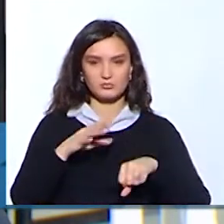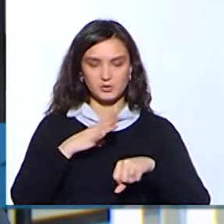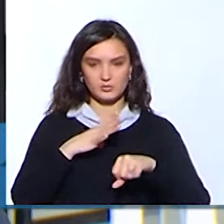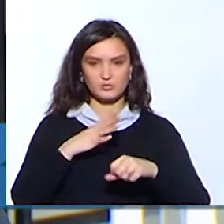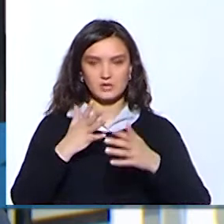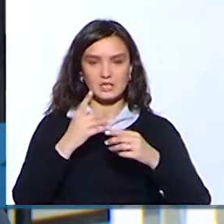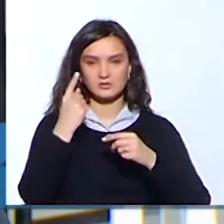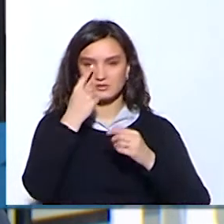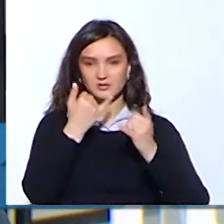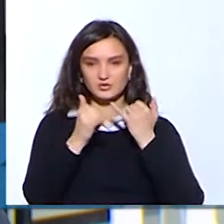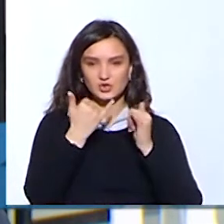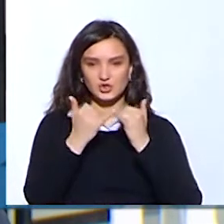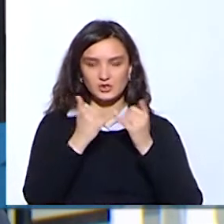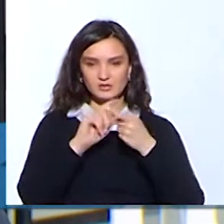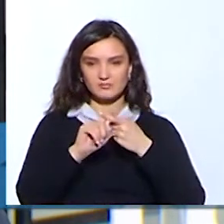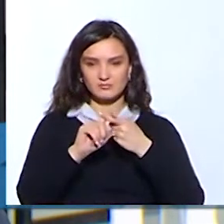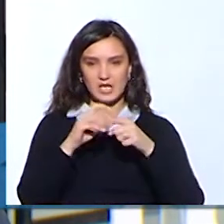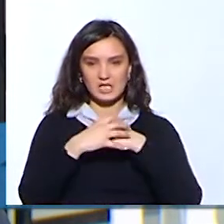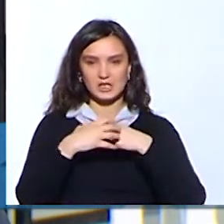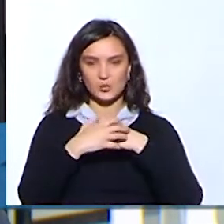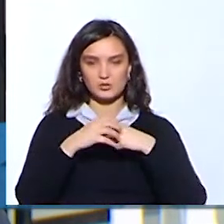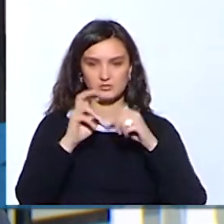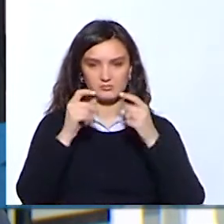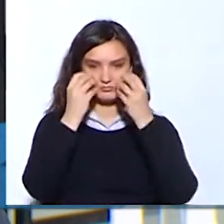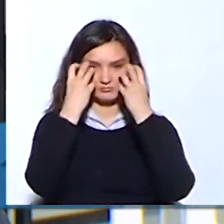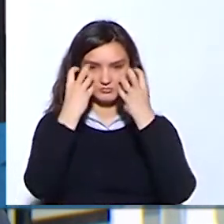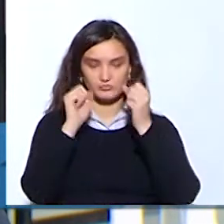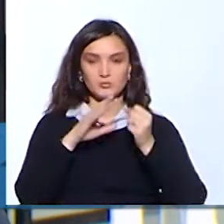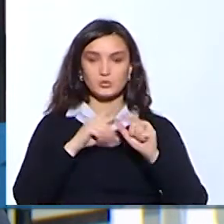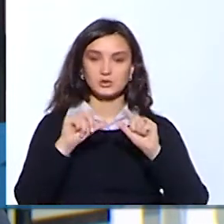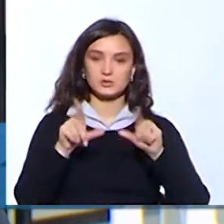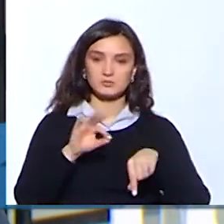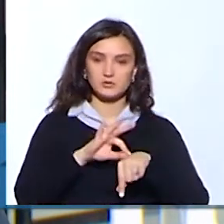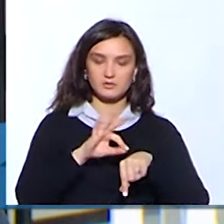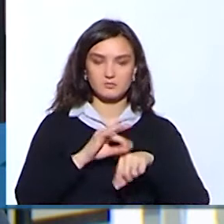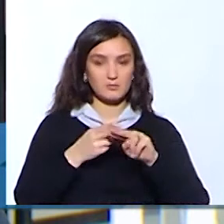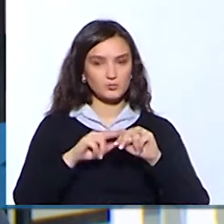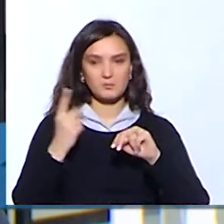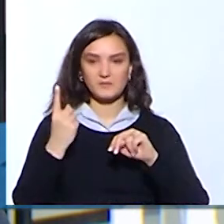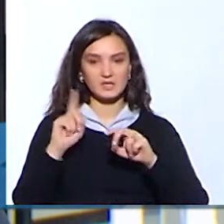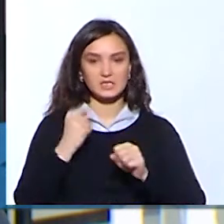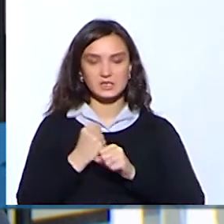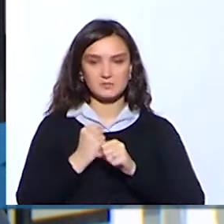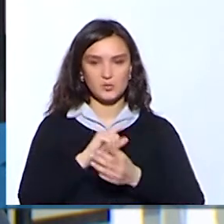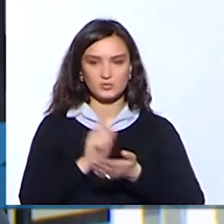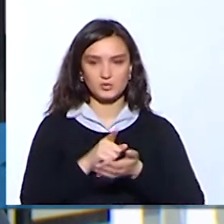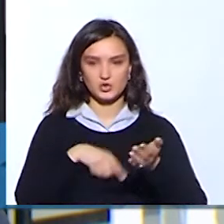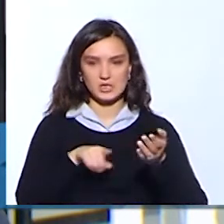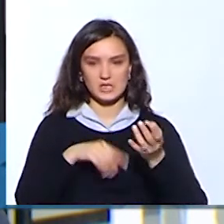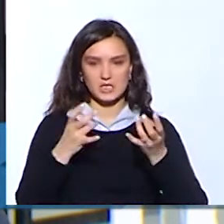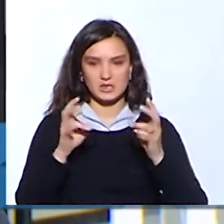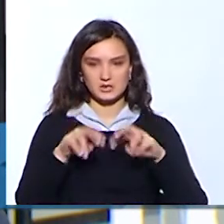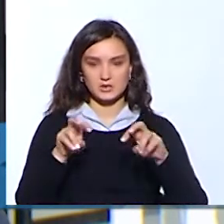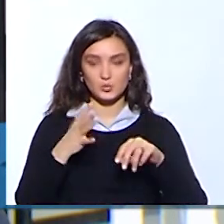ანუ კონიუნქტივიტი ან თქვათ რაღაც ალერგიული დაავადება შეიძლება იყოს თირკმის დაავადება შეიძლება არ არის. ამიტომ პირველი რაც კეთება უცებ შადის ანალიზი. თუ